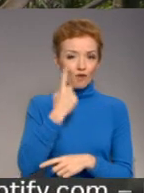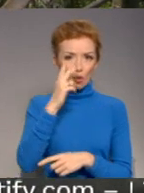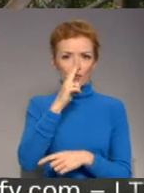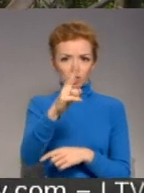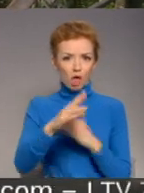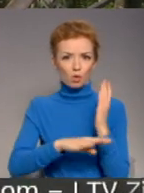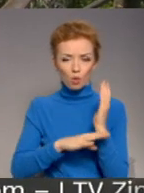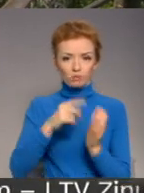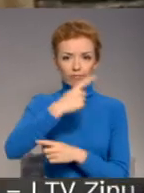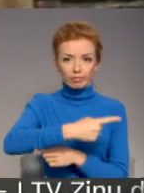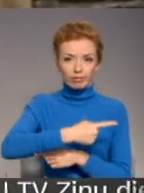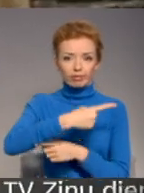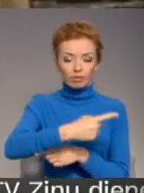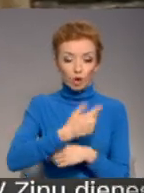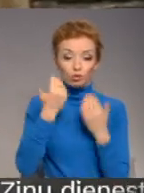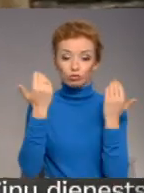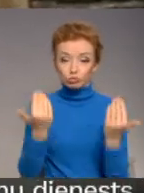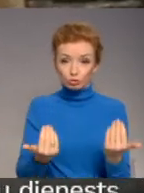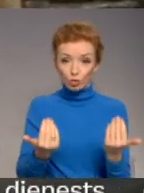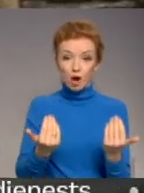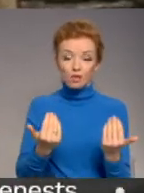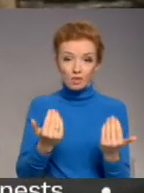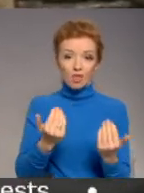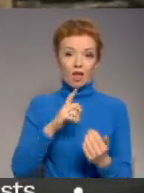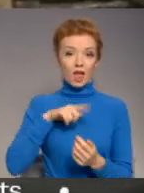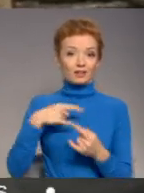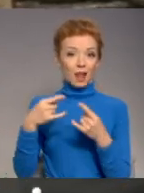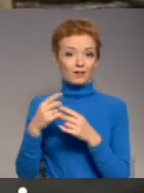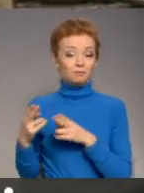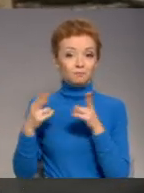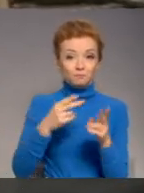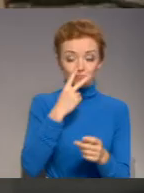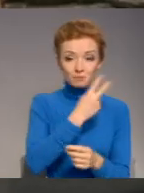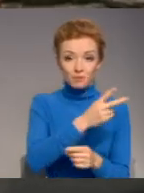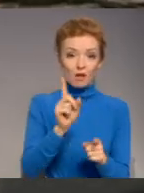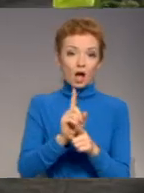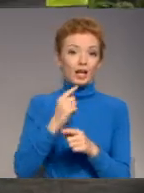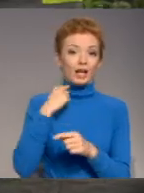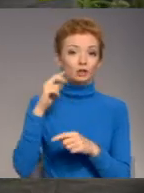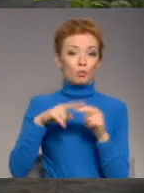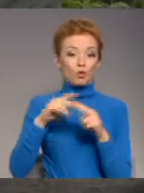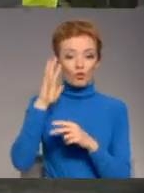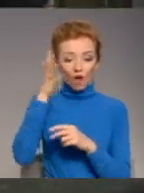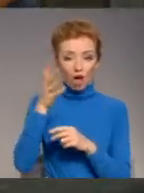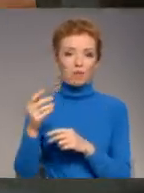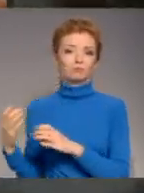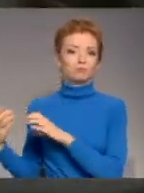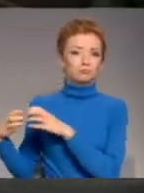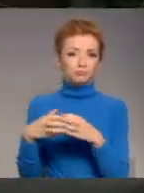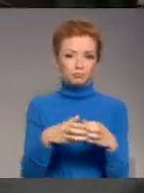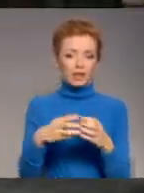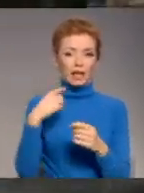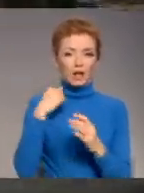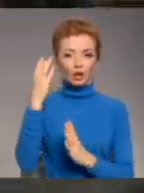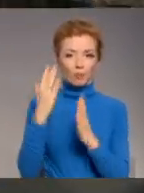tā arī nebija savākts. Šodien pēc Latvijas televīzijas intereses un Rīgas būvvaldes lūguma Zolotūdē ieradās pašvaldības uzņēmuma Rīgas